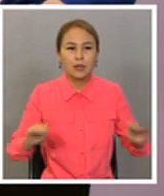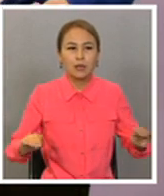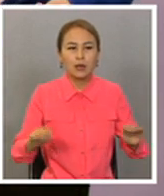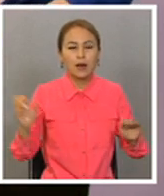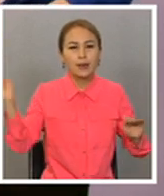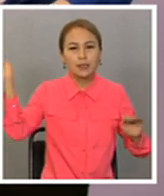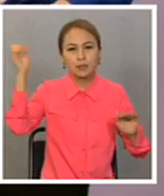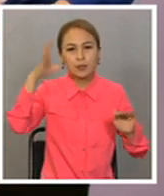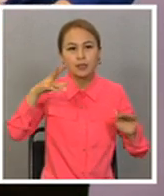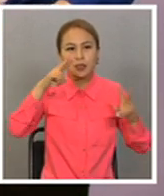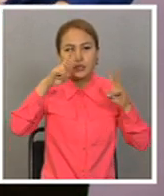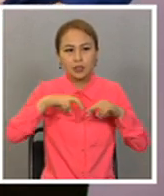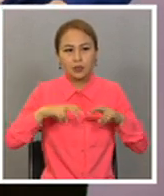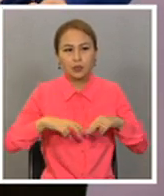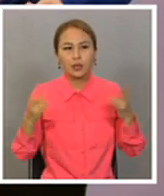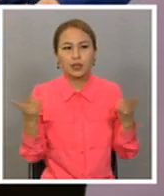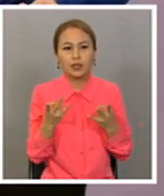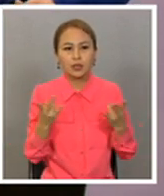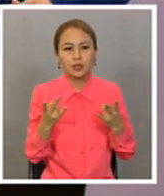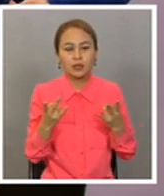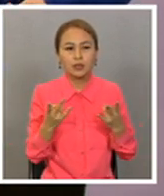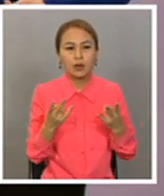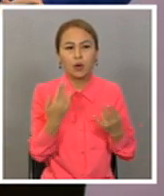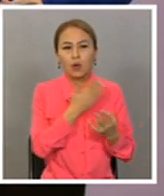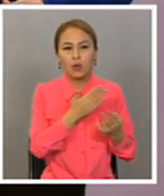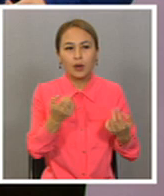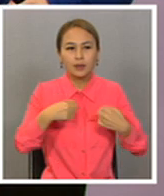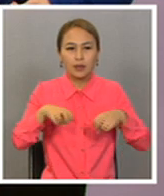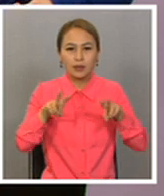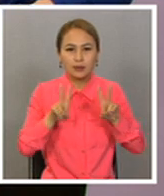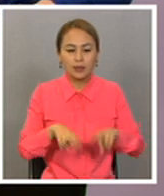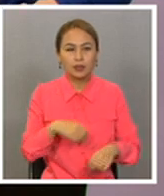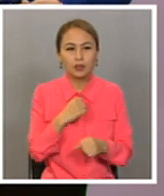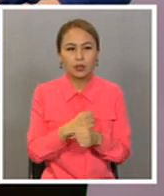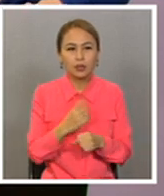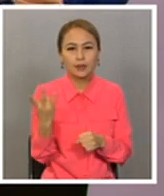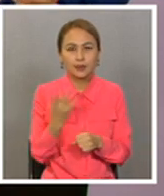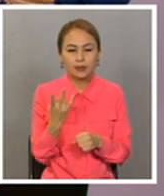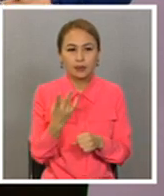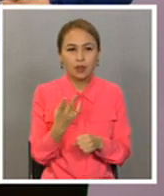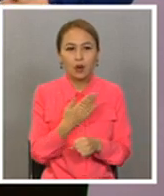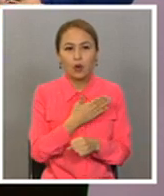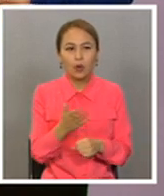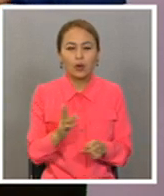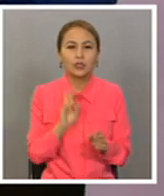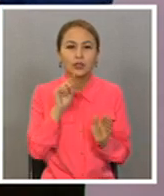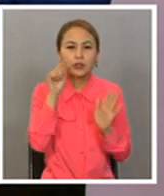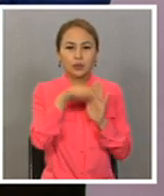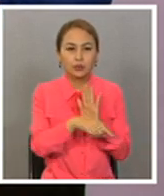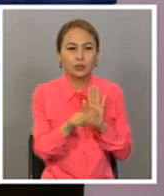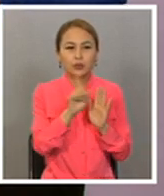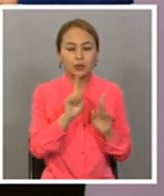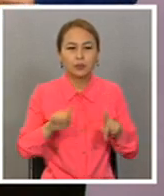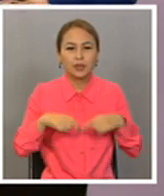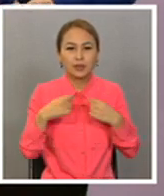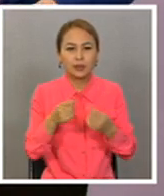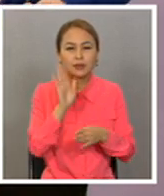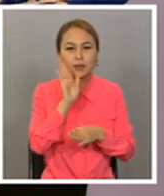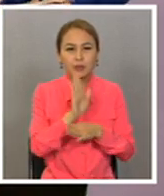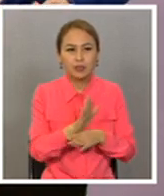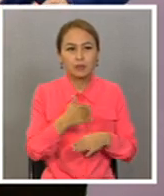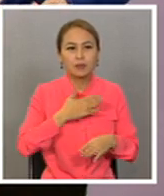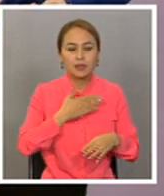аспанды зерттеу қажет. Оған арнайы құрал керек болады. Оған жету үшін берілген тапсырманы